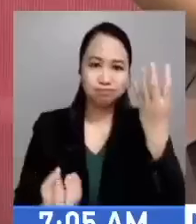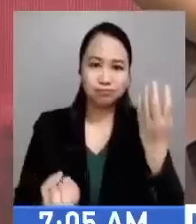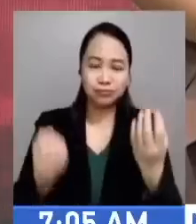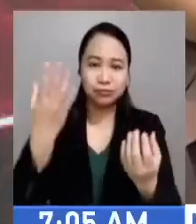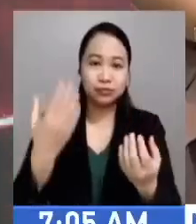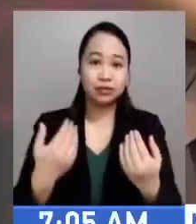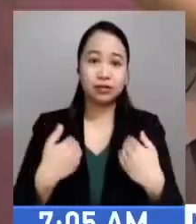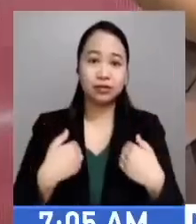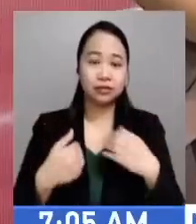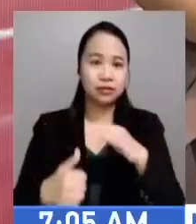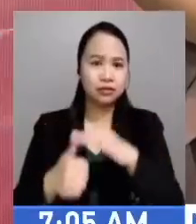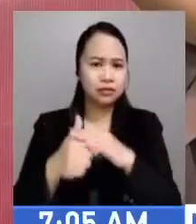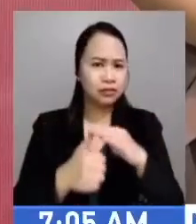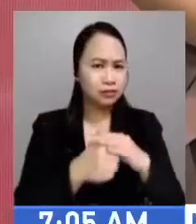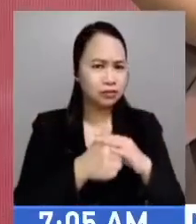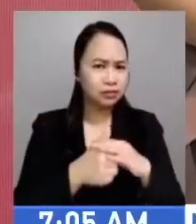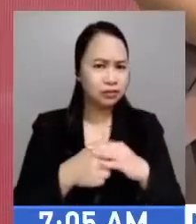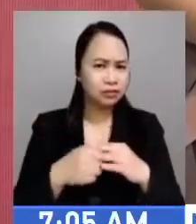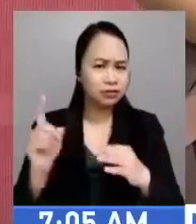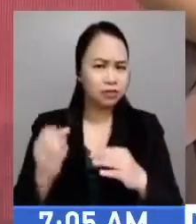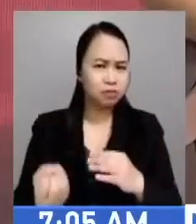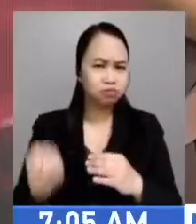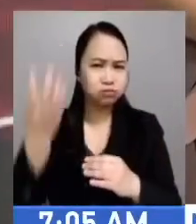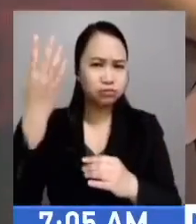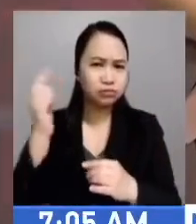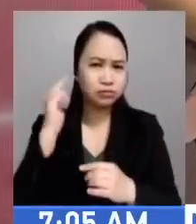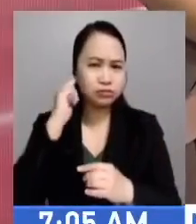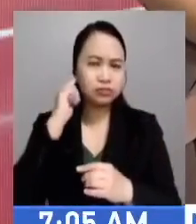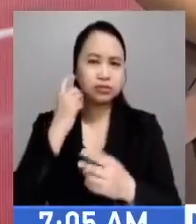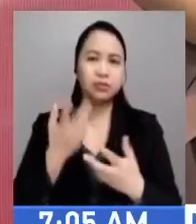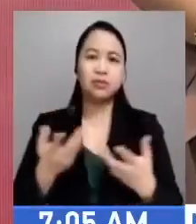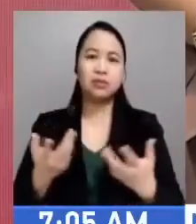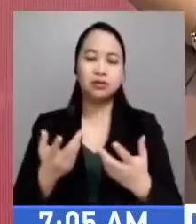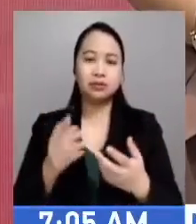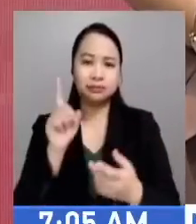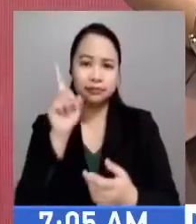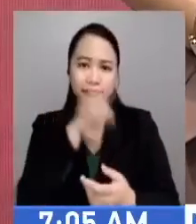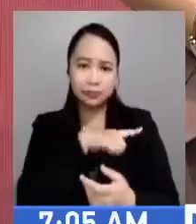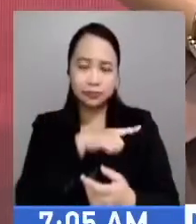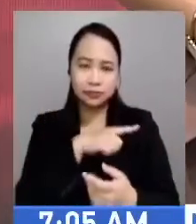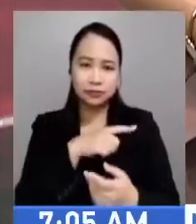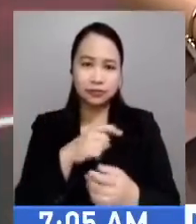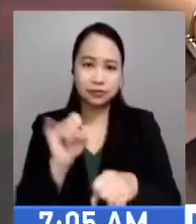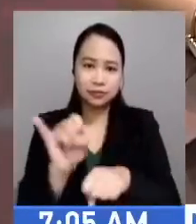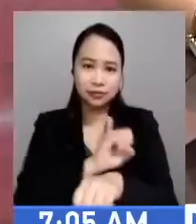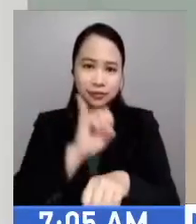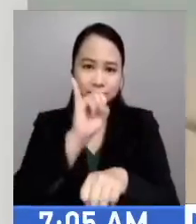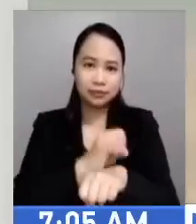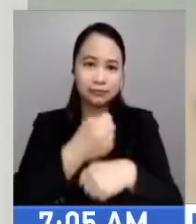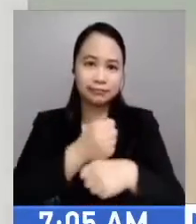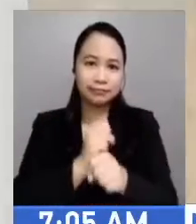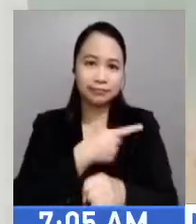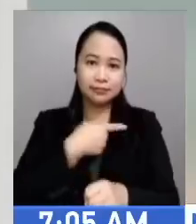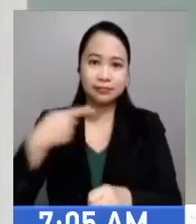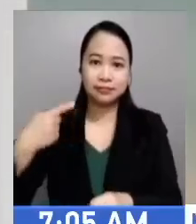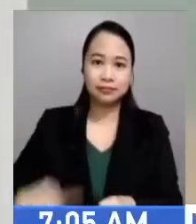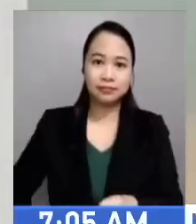mga pagsabog sa isang artificial island na gawa ng mga Chinese. May unang balita si Rafi Tima.